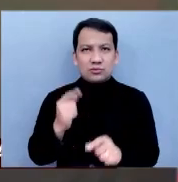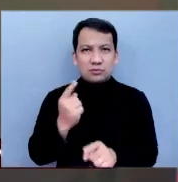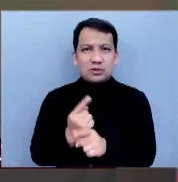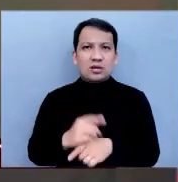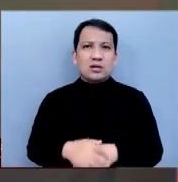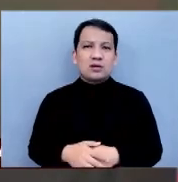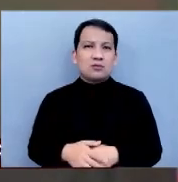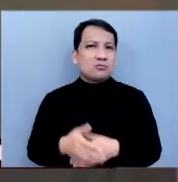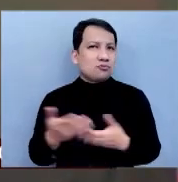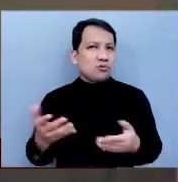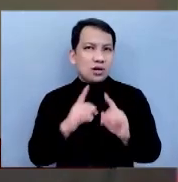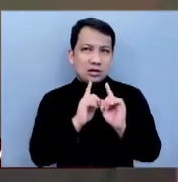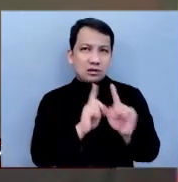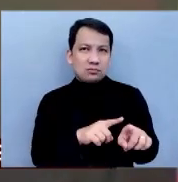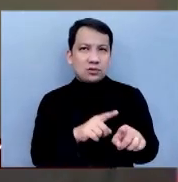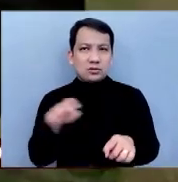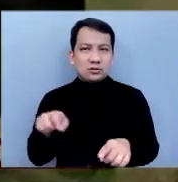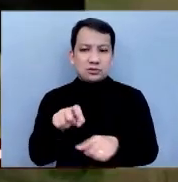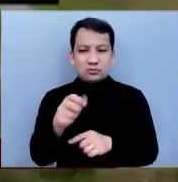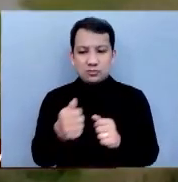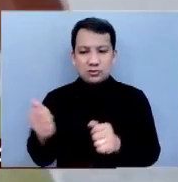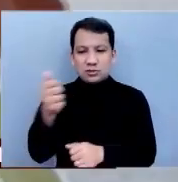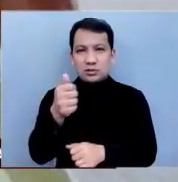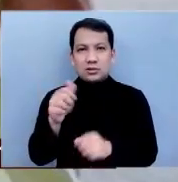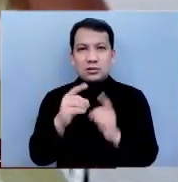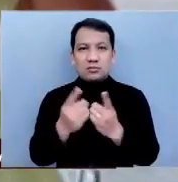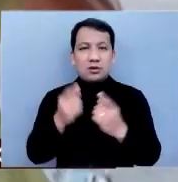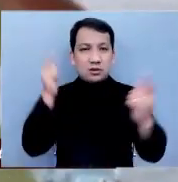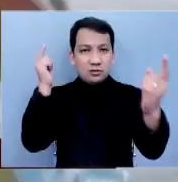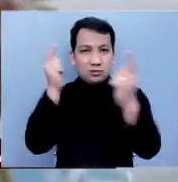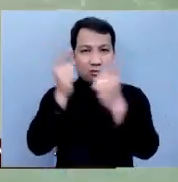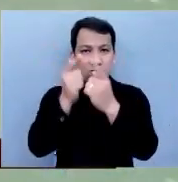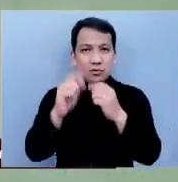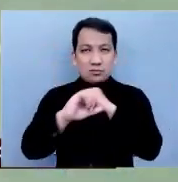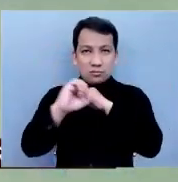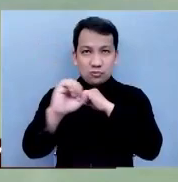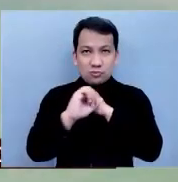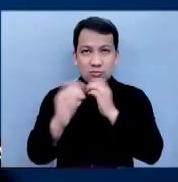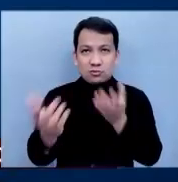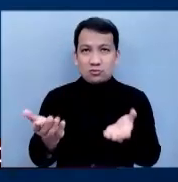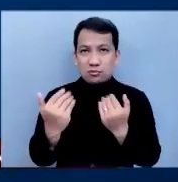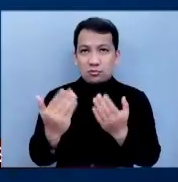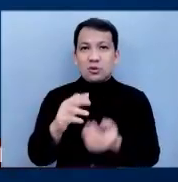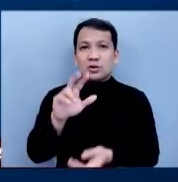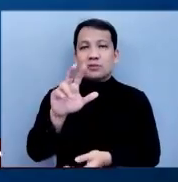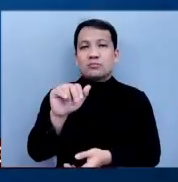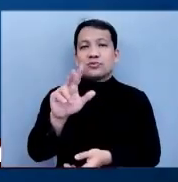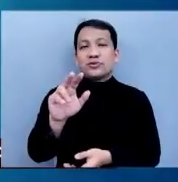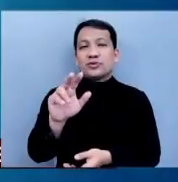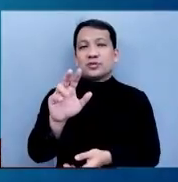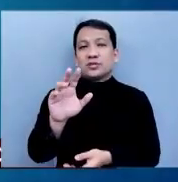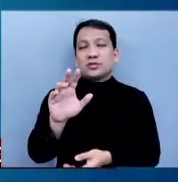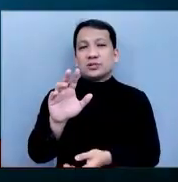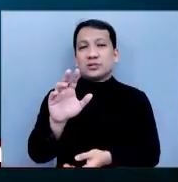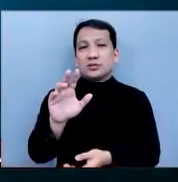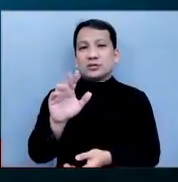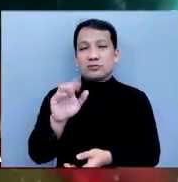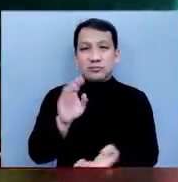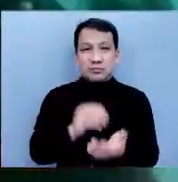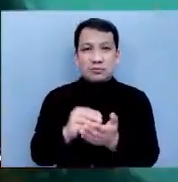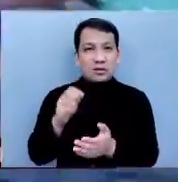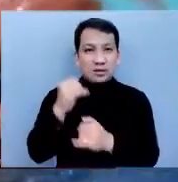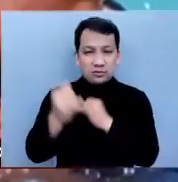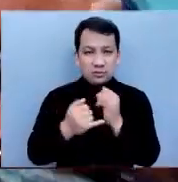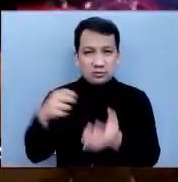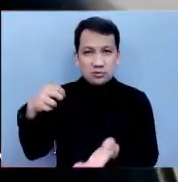Wala pa namang sagot dyan ang Tourism Department. Target ng bagong slogan na maka-attract na aabot sa halos 12 milyong international tourists